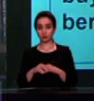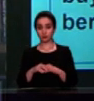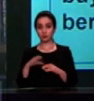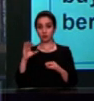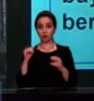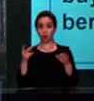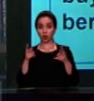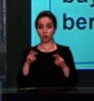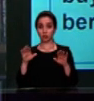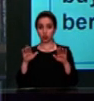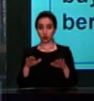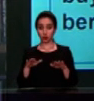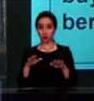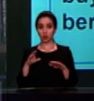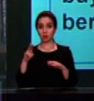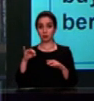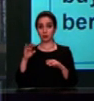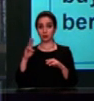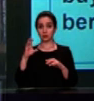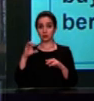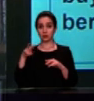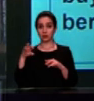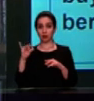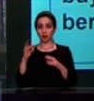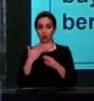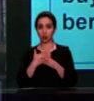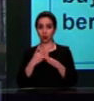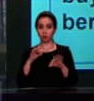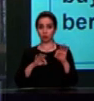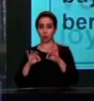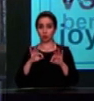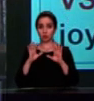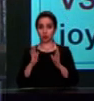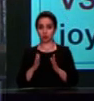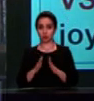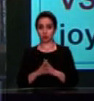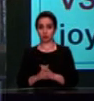Demak, qoldirilgan joylar piksellar yordamida o'lchanadi.